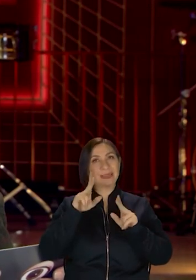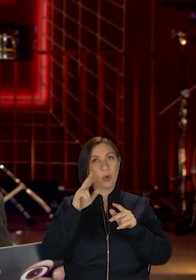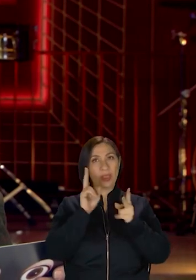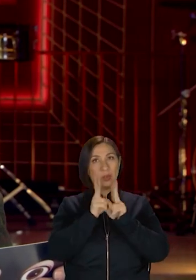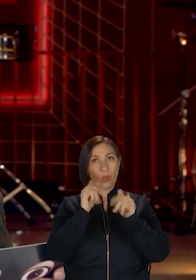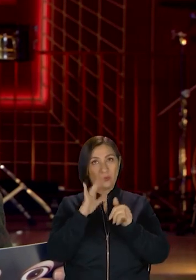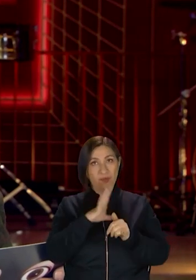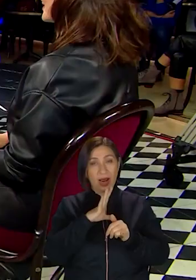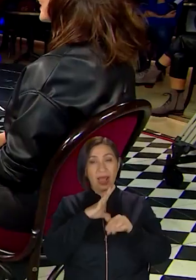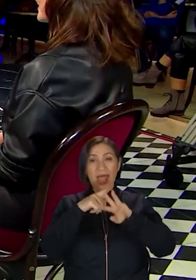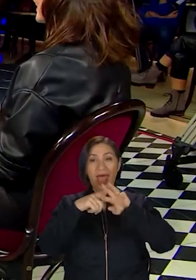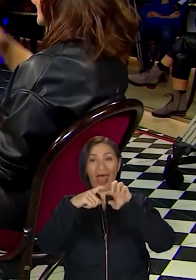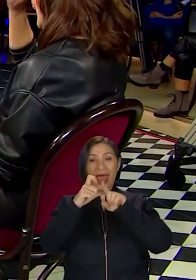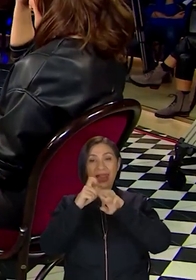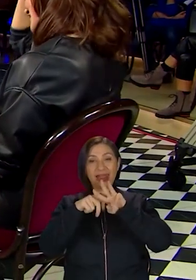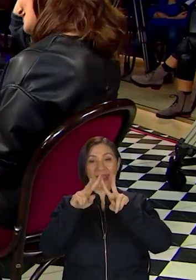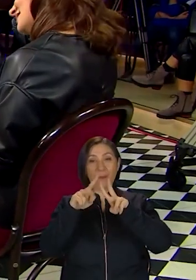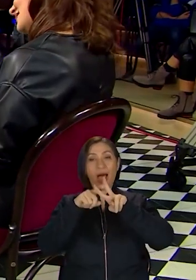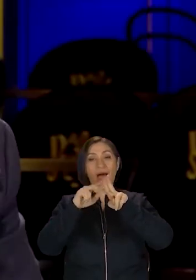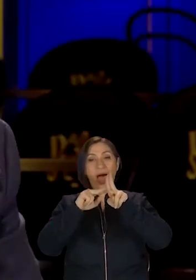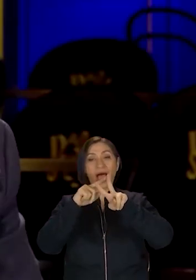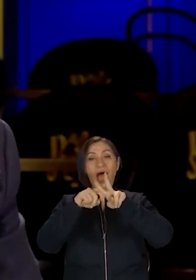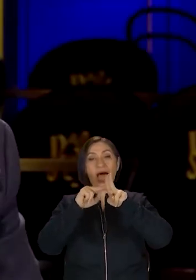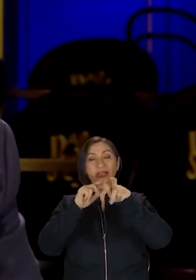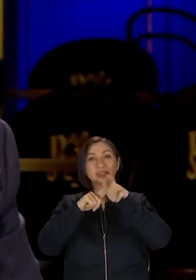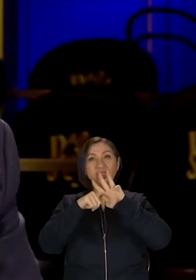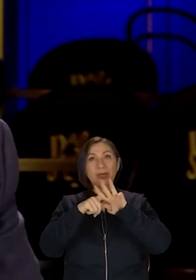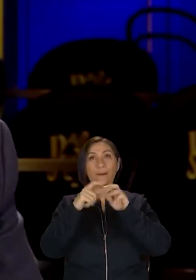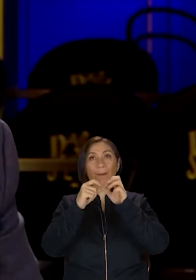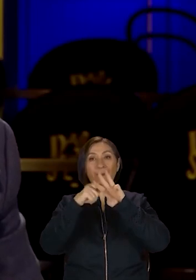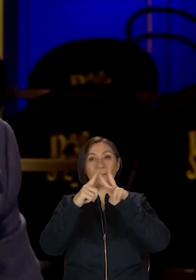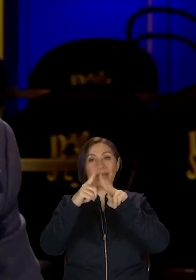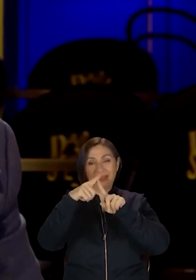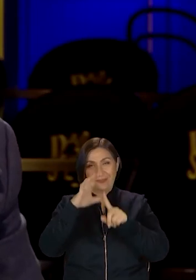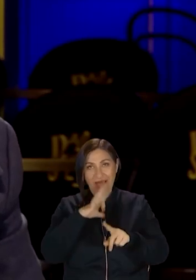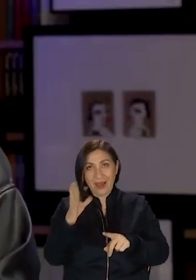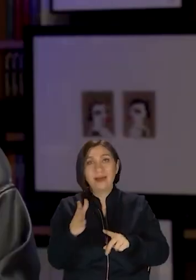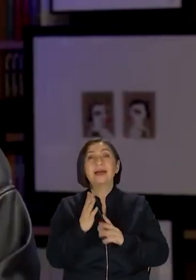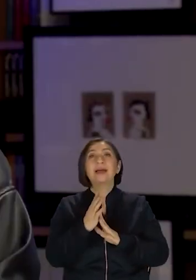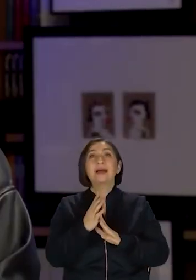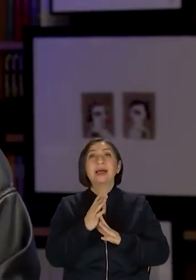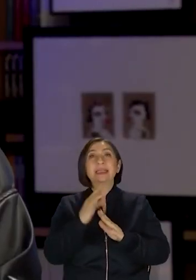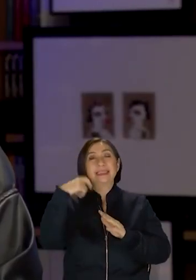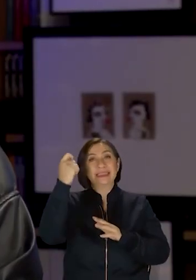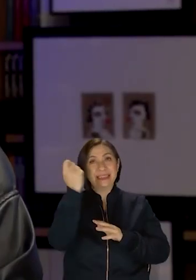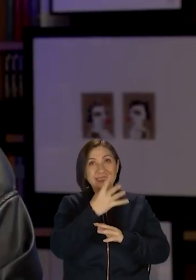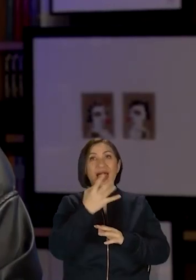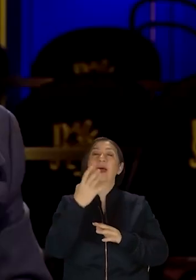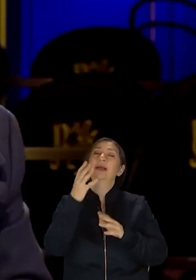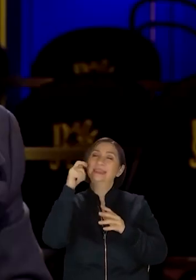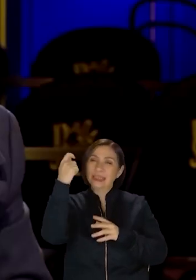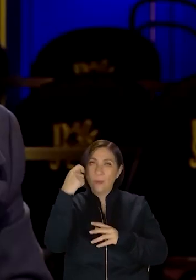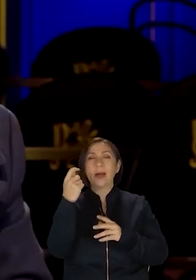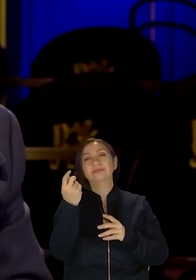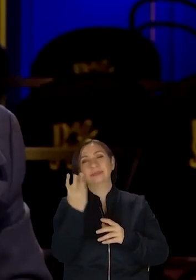var. Erdem Akakçe Band var bir de. Her şeyden güzeli. Evet. Çok iyi. Ve tabii ki işte diziler falan filan bilmem